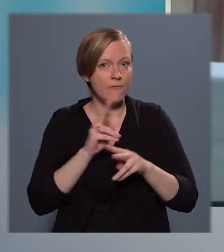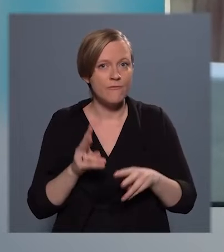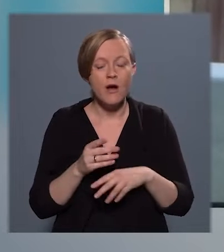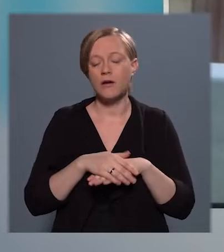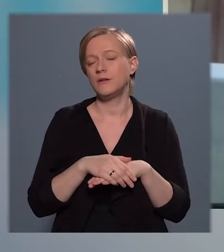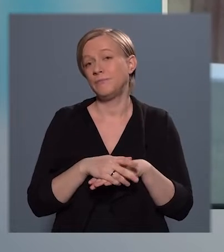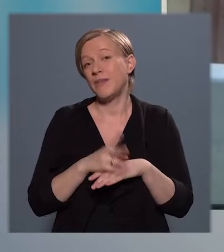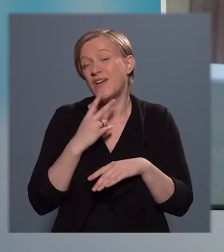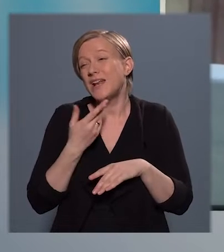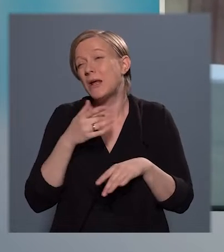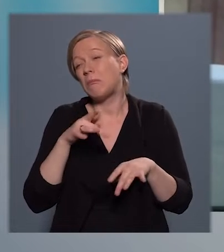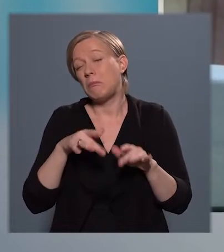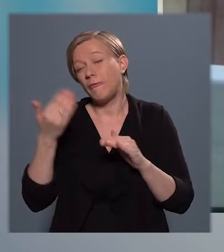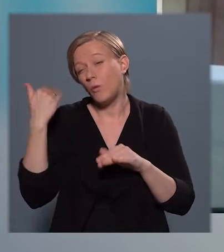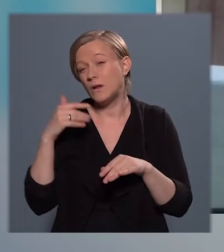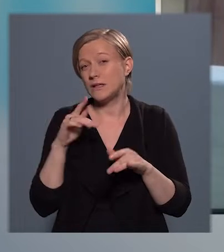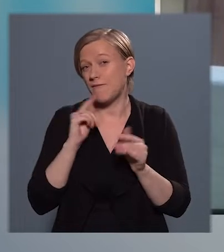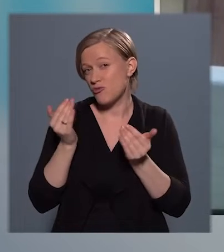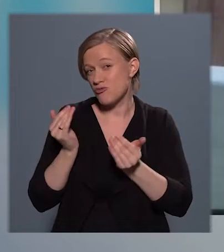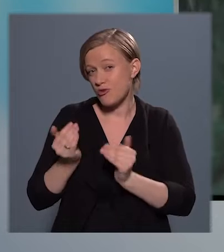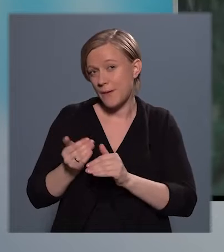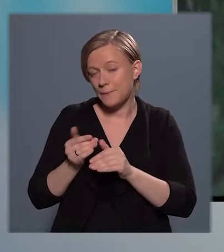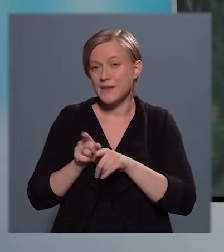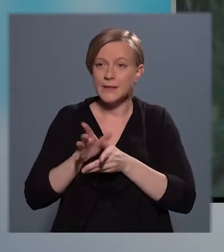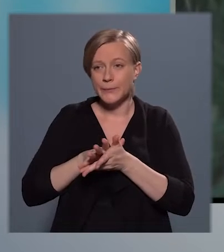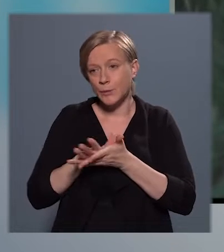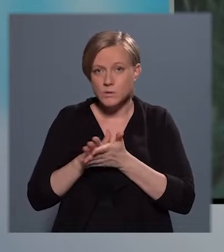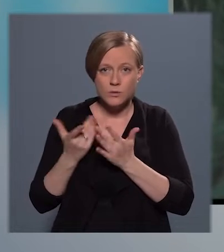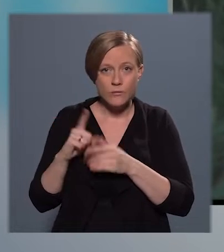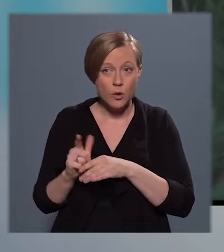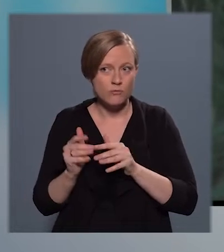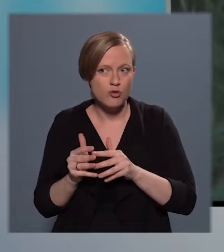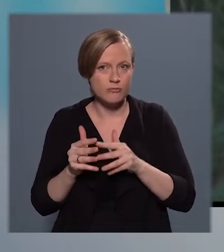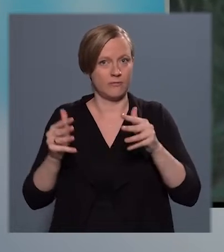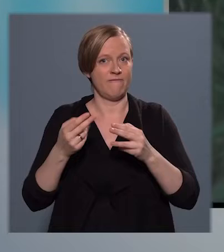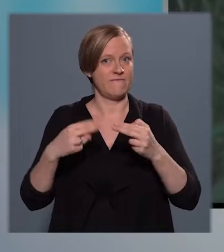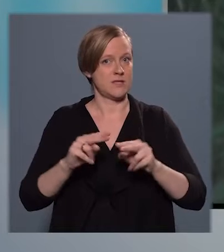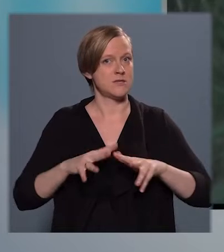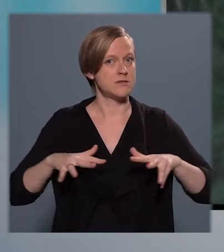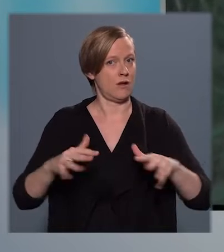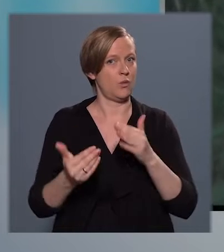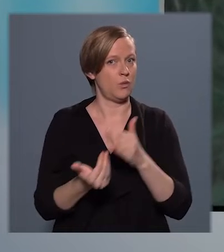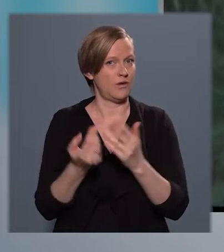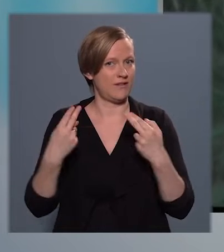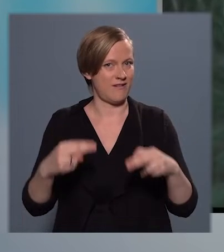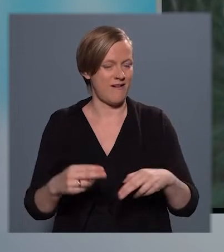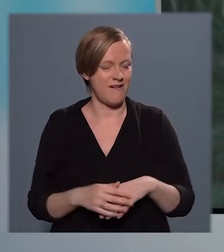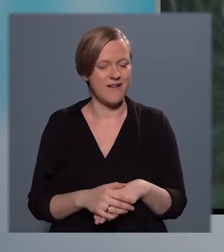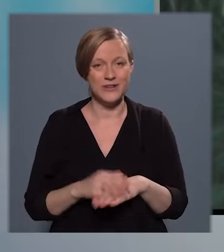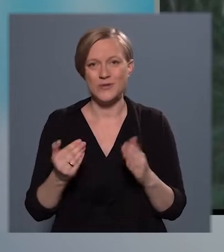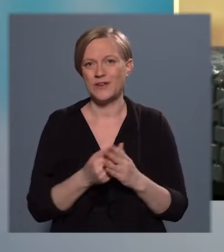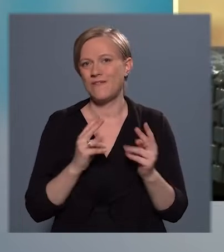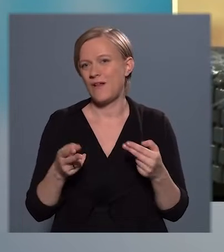egy időben kevesebben voltak, egy kicsit kipusztult a népességük, de most már újra előkerültek, és újra itt